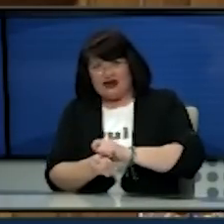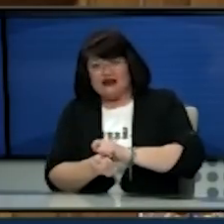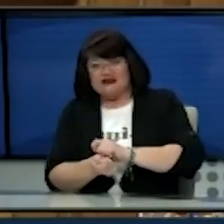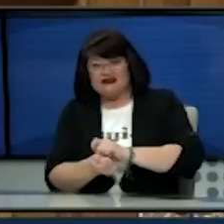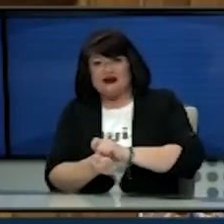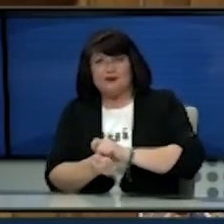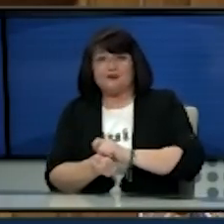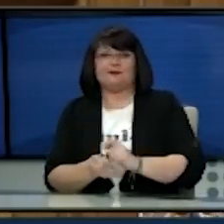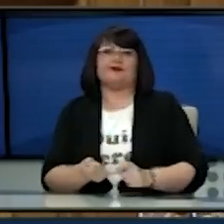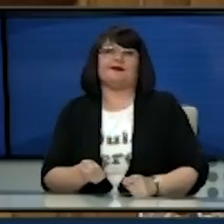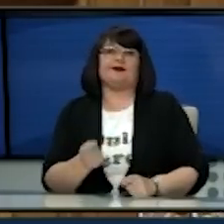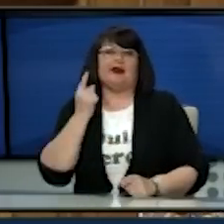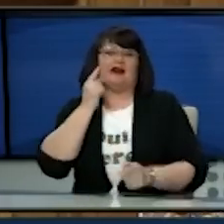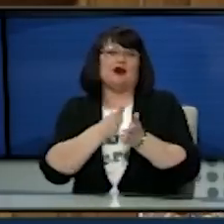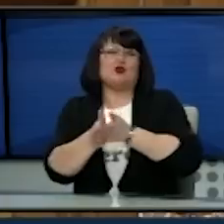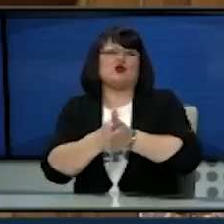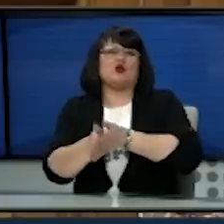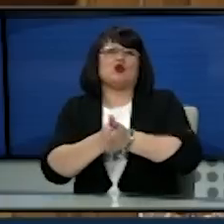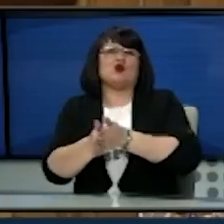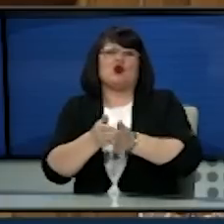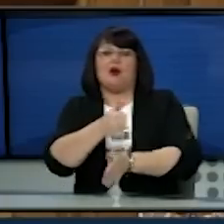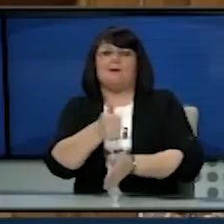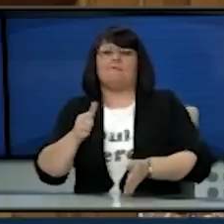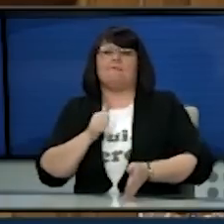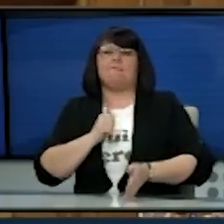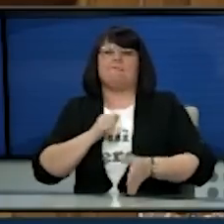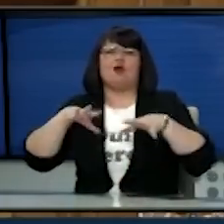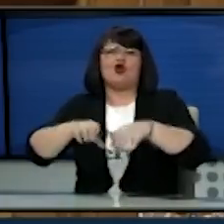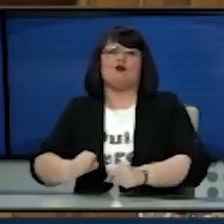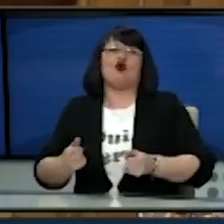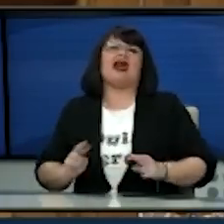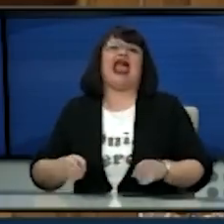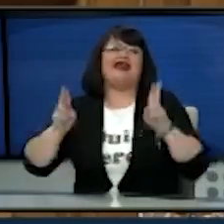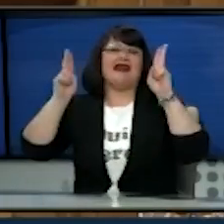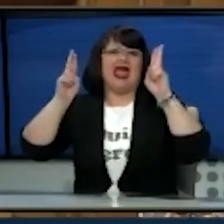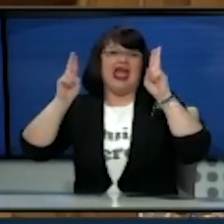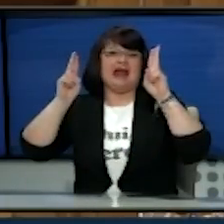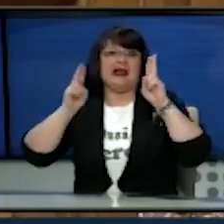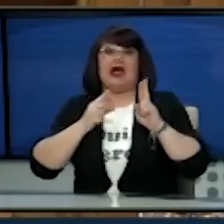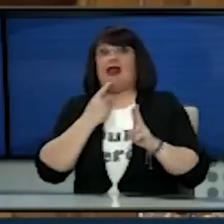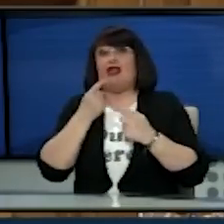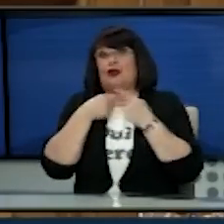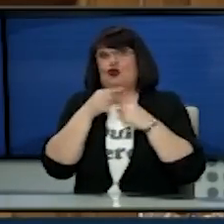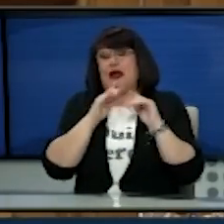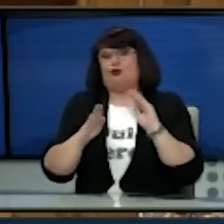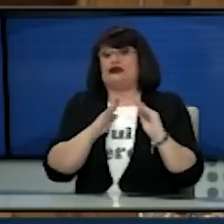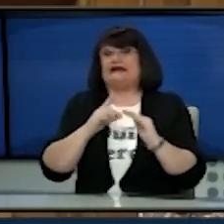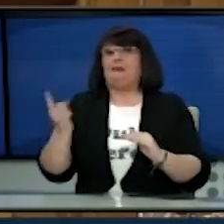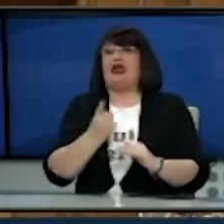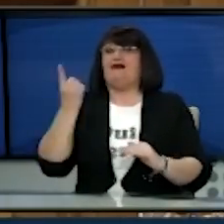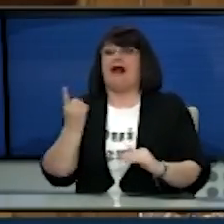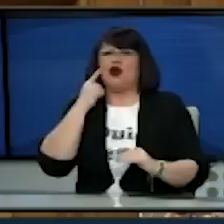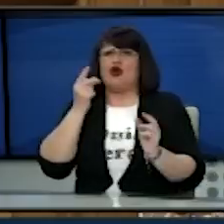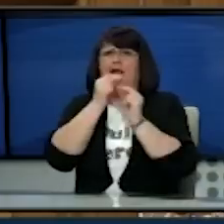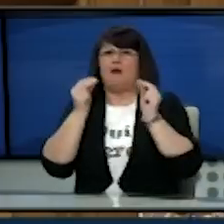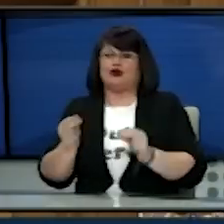κάνουν χρυσές δουλειές δηλαδή τα μονοπόλια της ενέργειας με πρόσχημα τη δίθεν προστασία του περιβάλλοντος. Και όσοι δεν ξέρουν